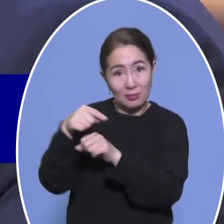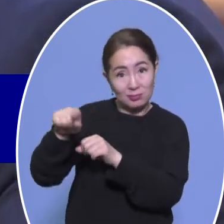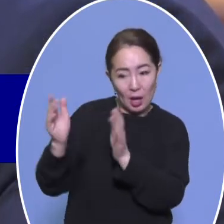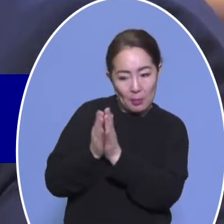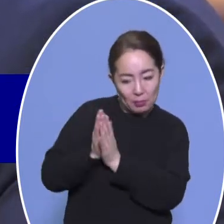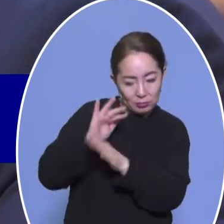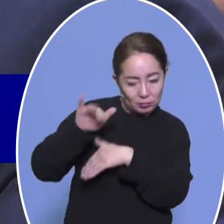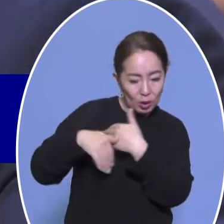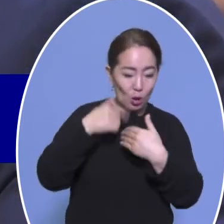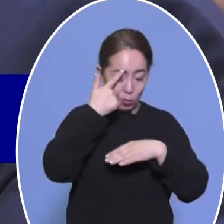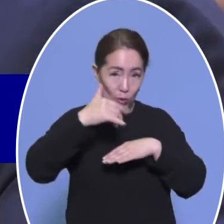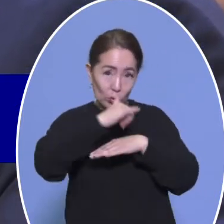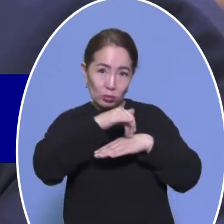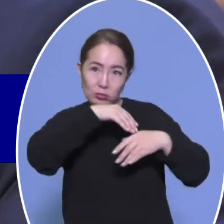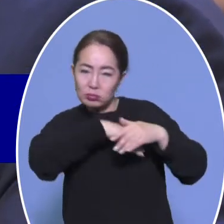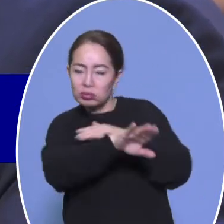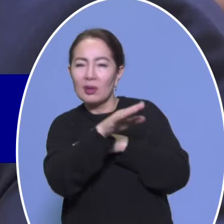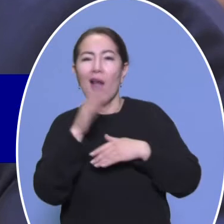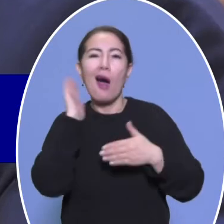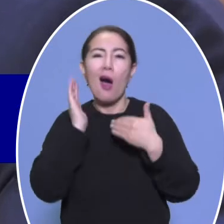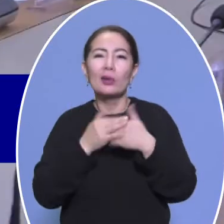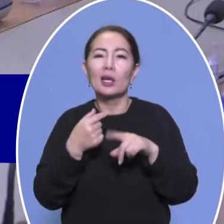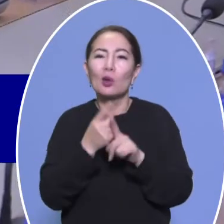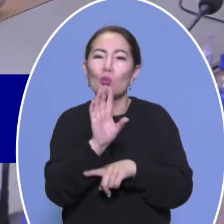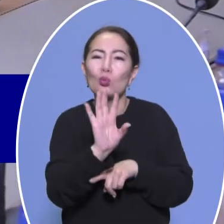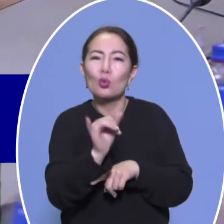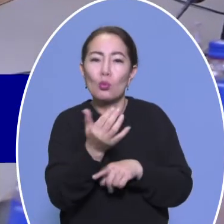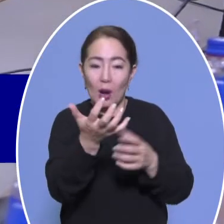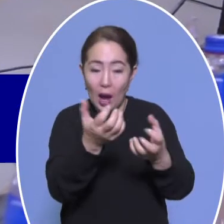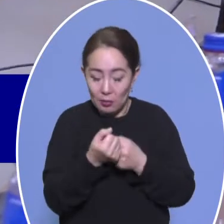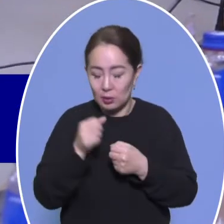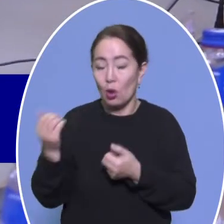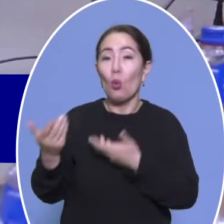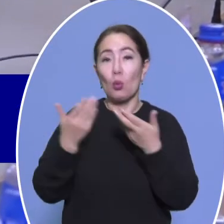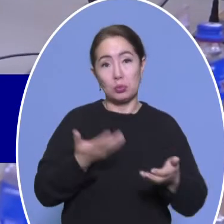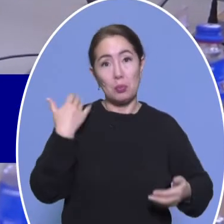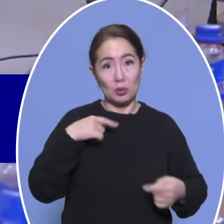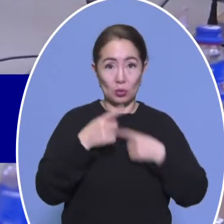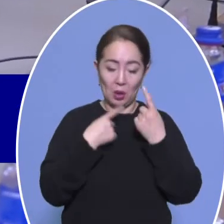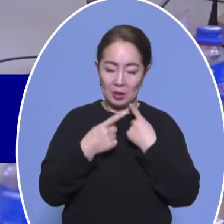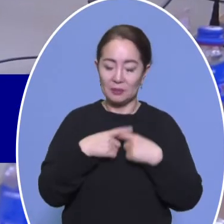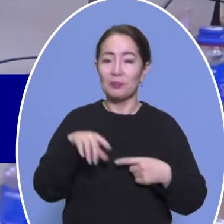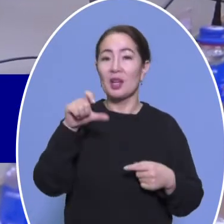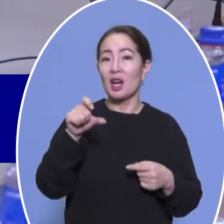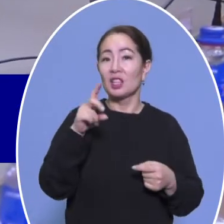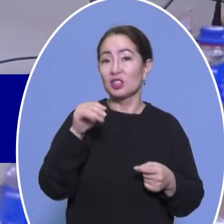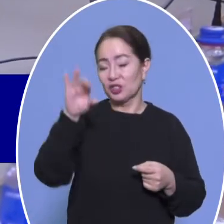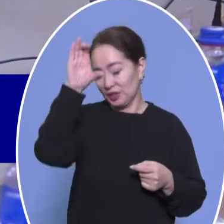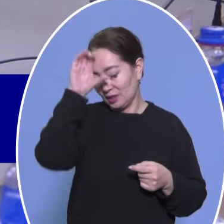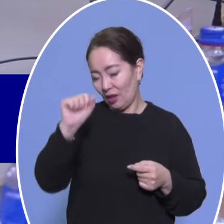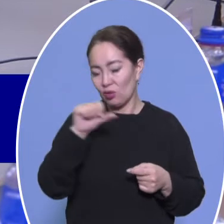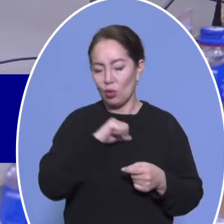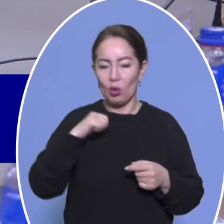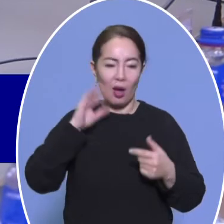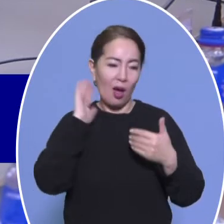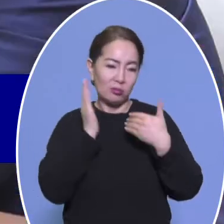бусаар тус улс руу гарсан за авилгын гэмтэргийн хөрөнгийг хураан авч буцаан авчирсныг онцоллоо. За элчин сайд Клинчински авилгад тэмцэх газрын авч хэрэгжүүлж